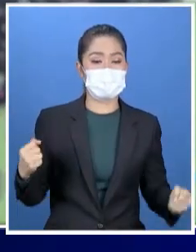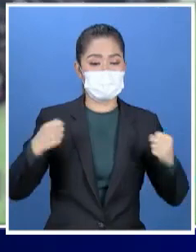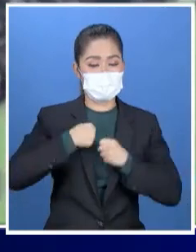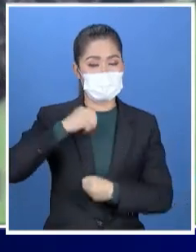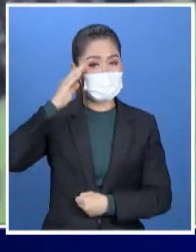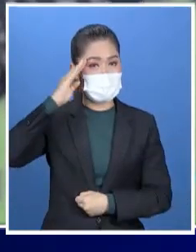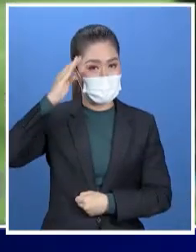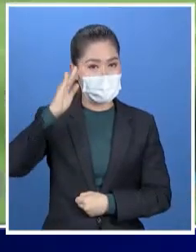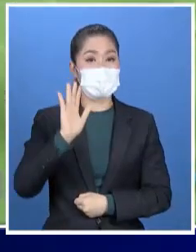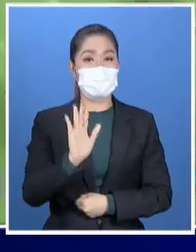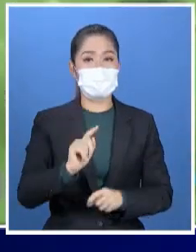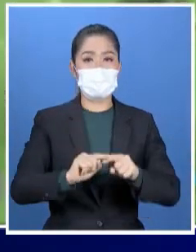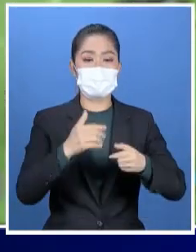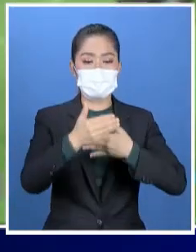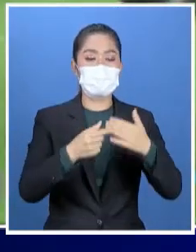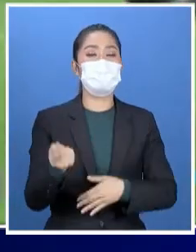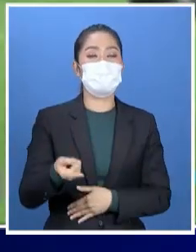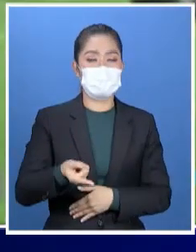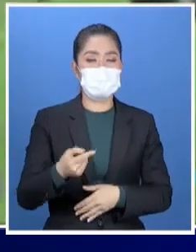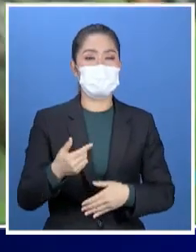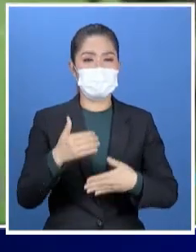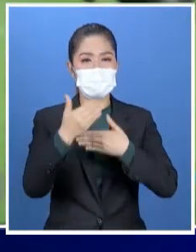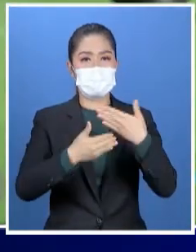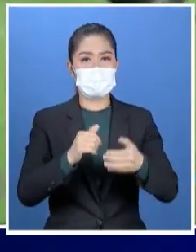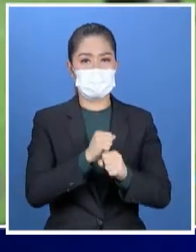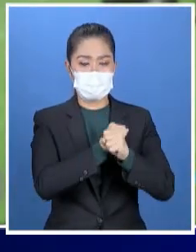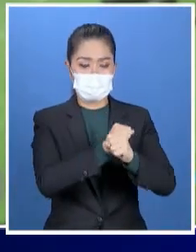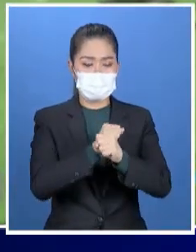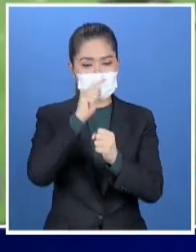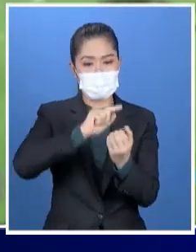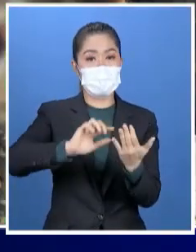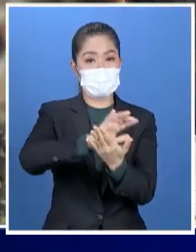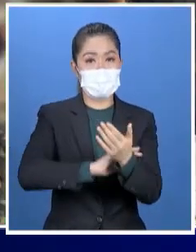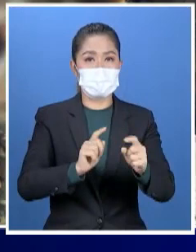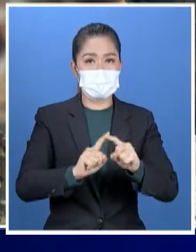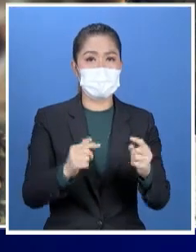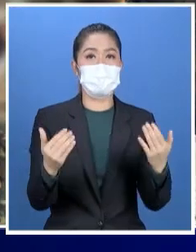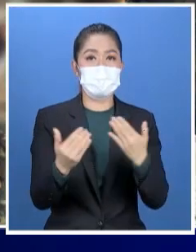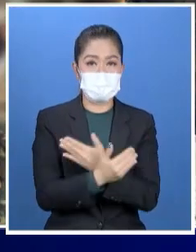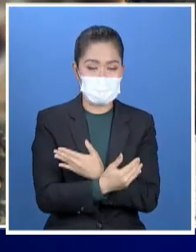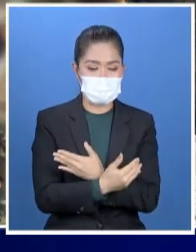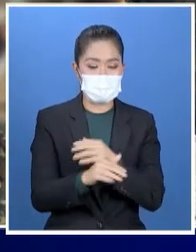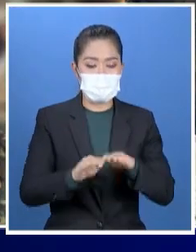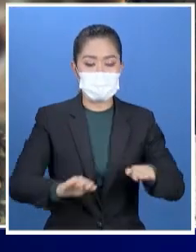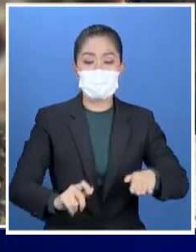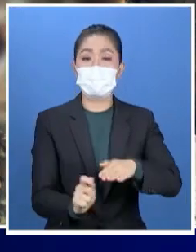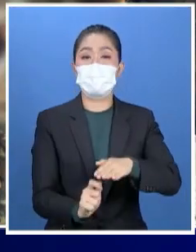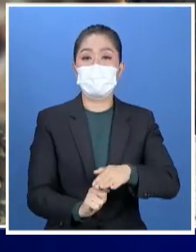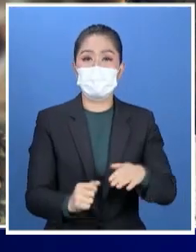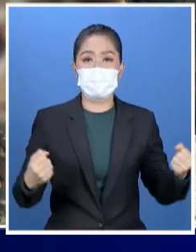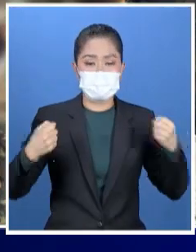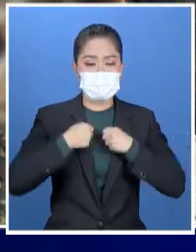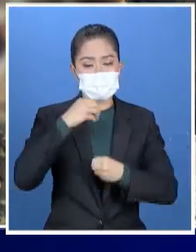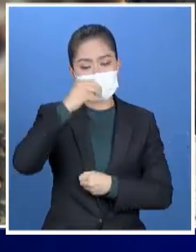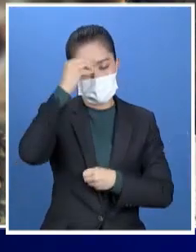ลายพรางแต่กิจกรรมคงเดิมเอาไว้นะฮะกิจกรรมกองพันอารักขาแผ่นดินแต่ให้เด็กนักเรียนน้องๆหนูๆเนี่ยสวม